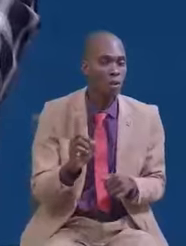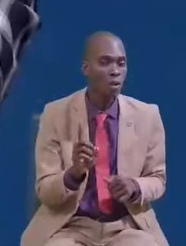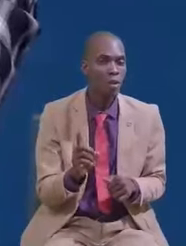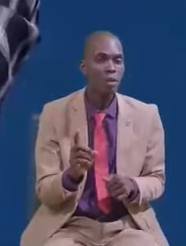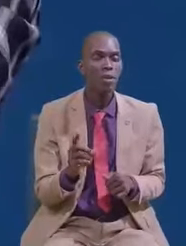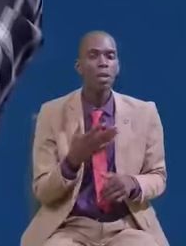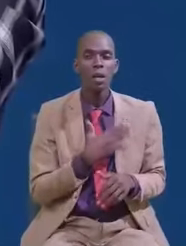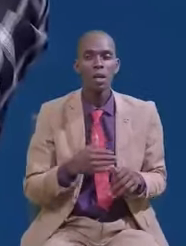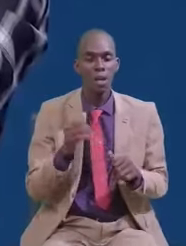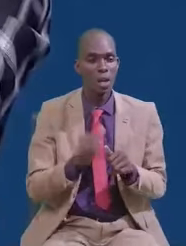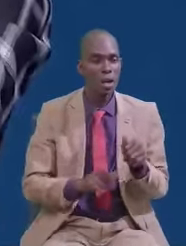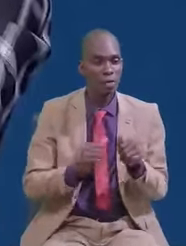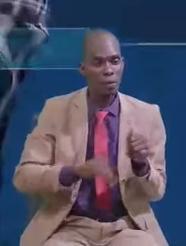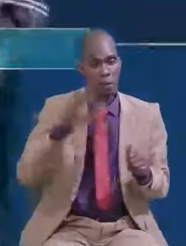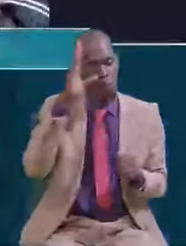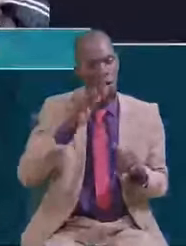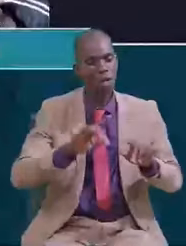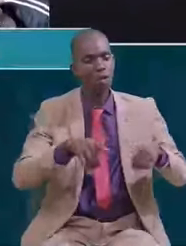Chacun suivait sa propre voie.